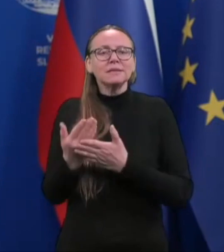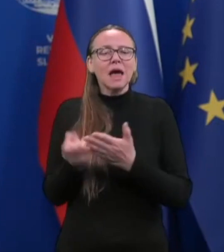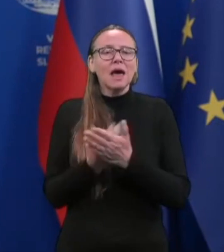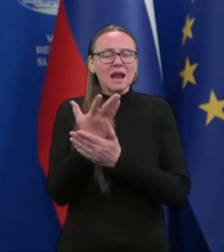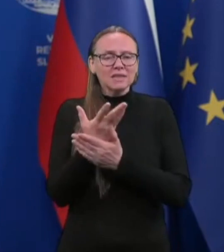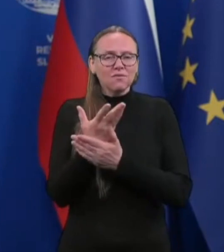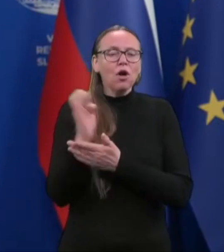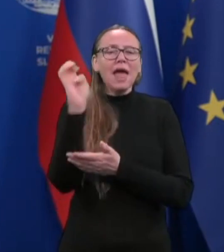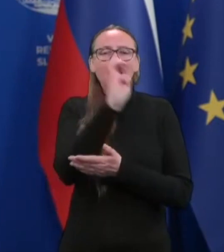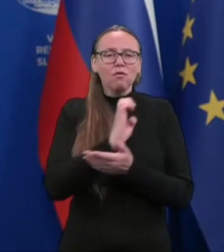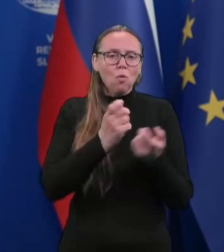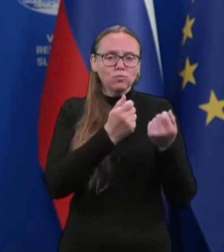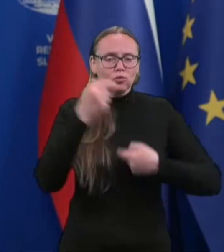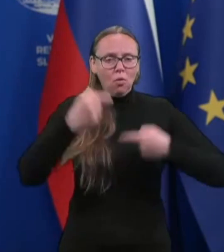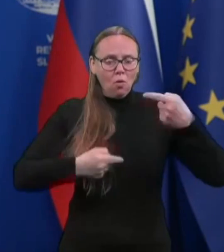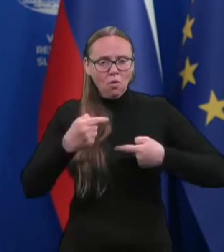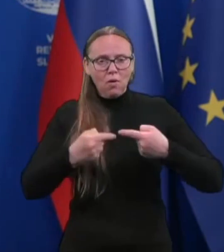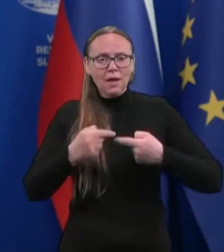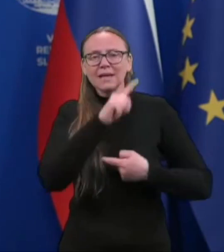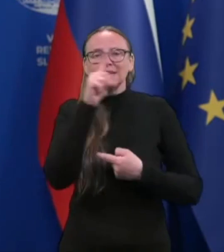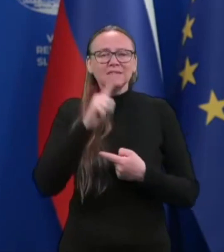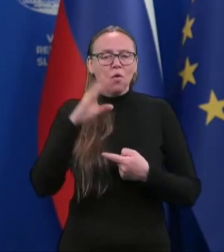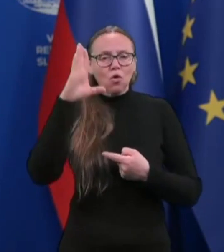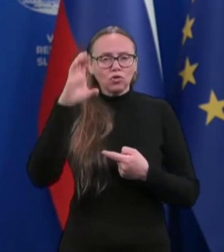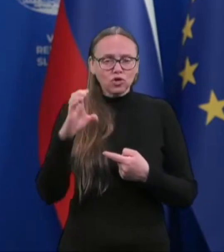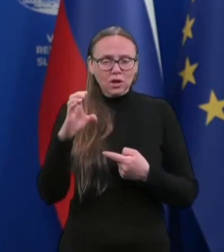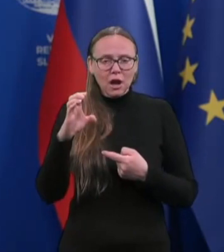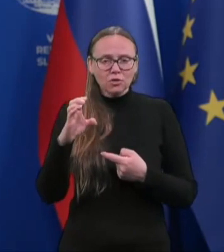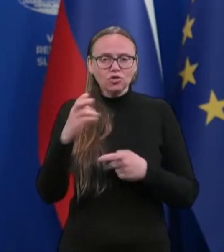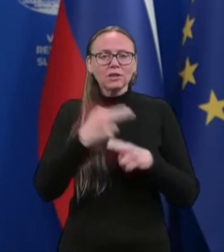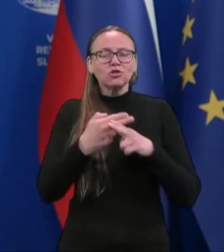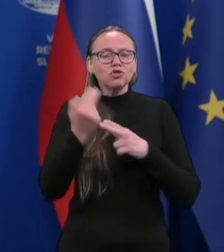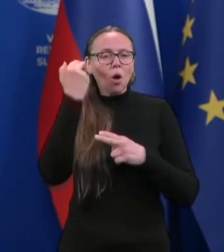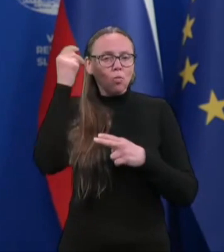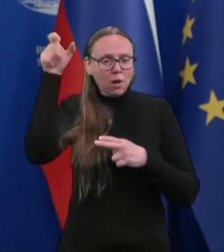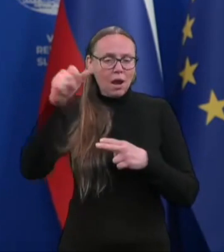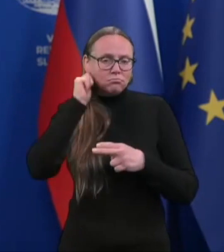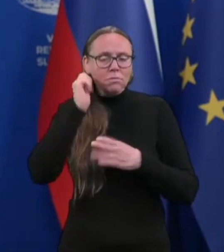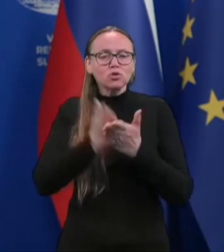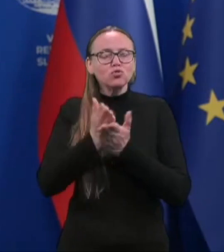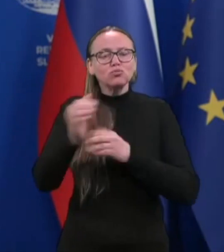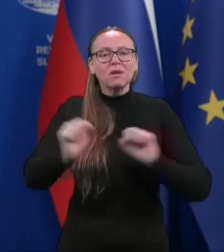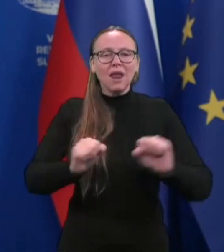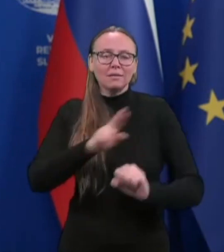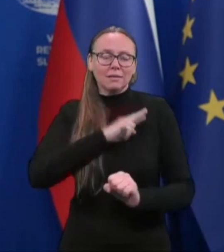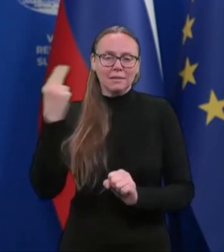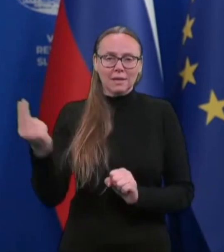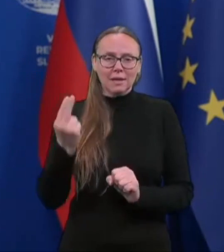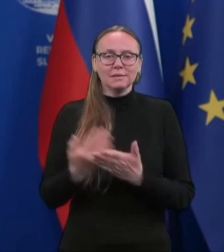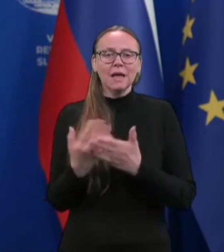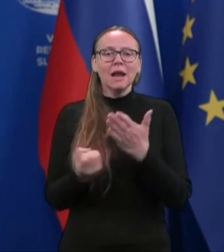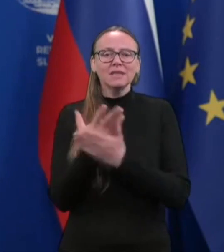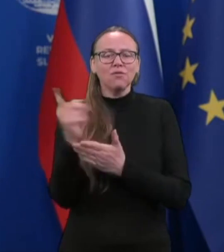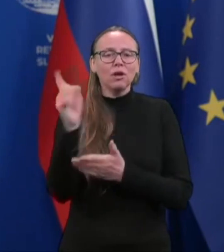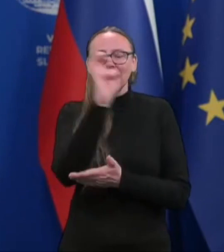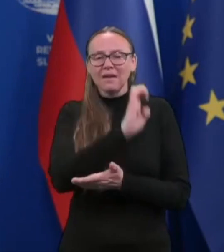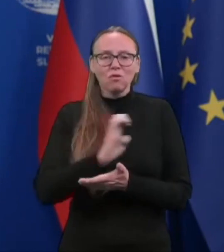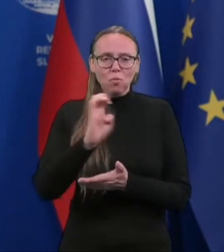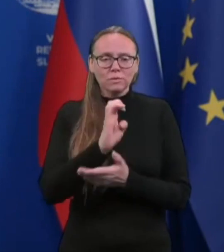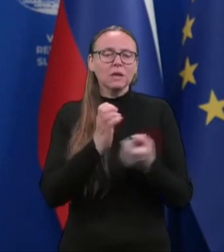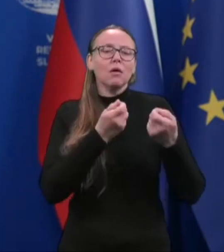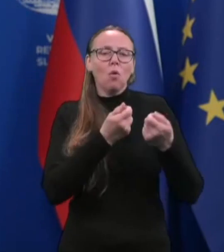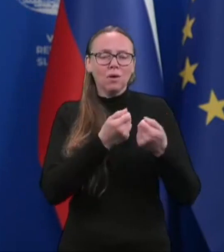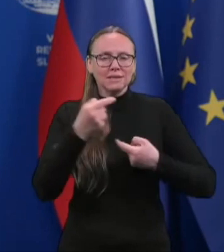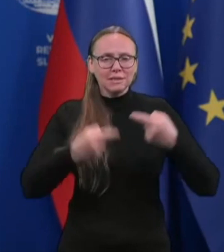evropsko kohezijsko politiko Zvonka Černača, državno sekretarko Službe Vlade Republike Slovenije za razvoj in evropsko